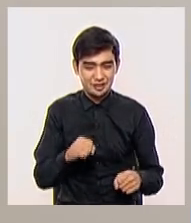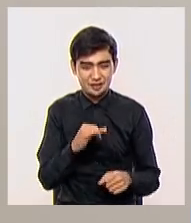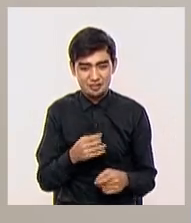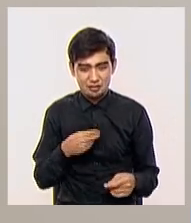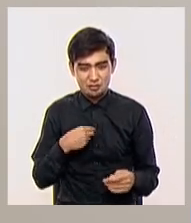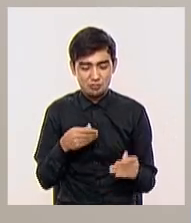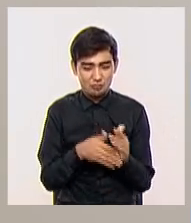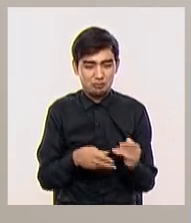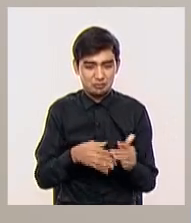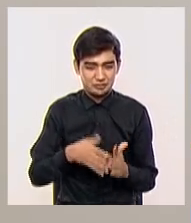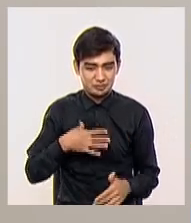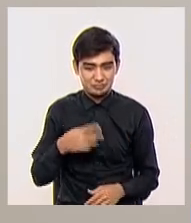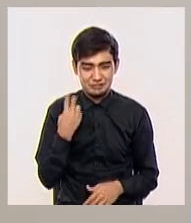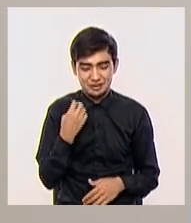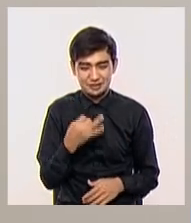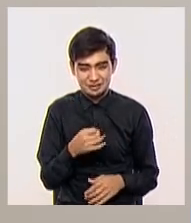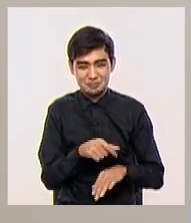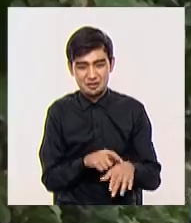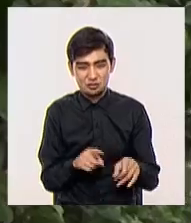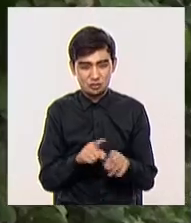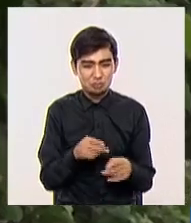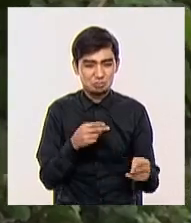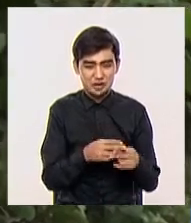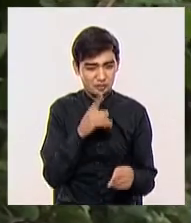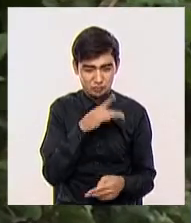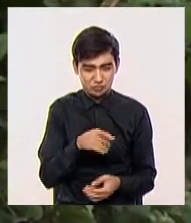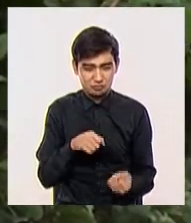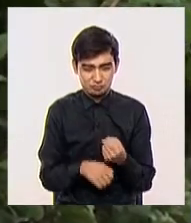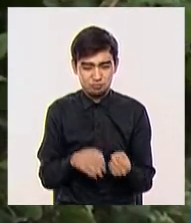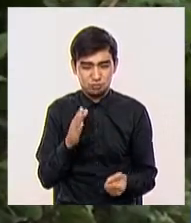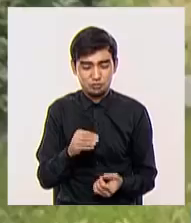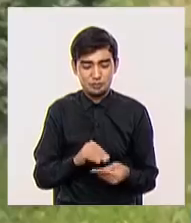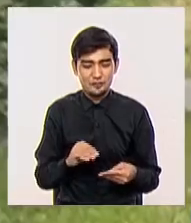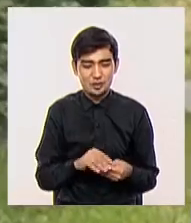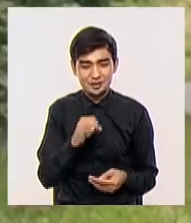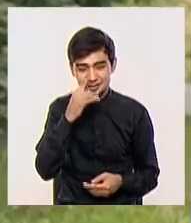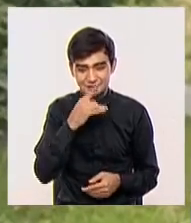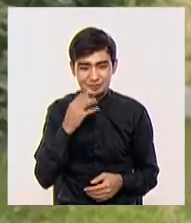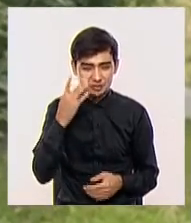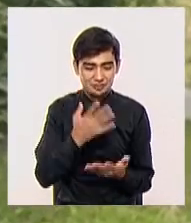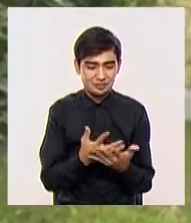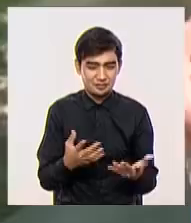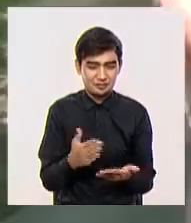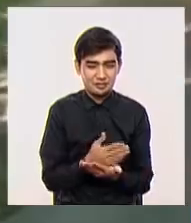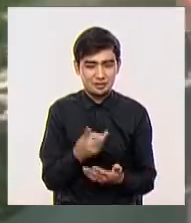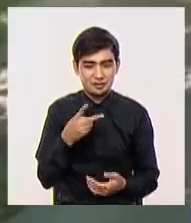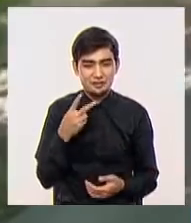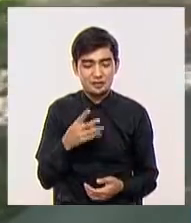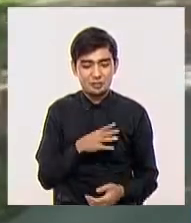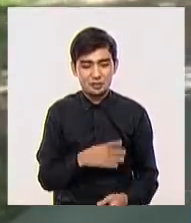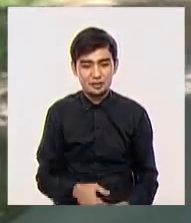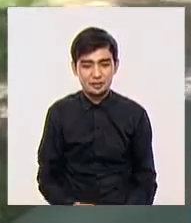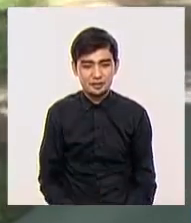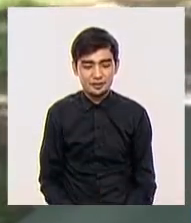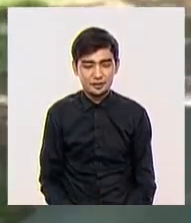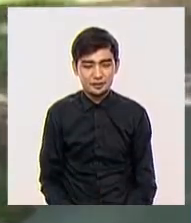қайта қайталауына тіпті білезік те кедергі болмайды. Бұл тәжірибеге қатысты қазақстандықтардың да пікірі екіге жарылды. Оларды бақылау керек